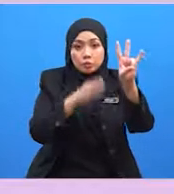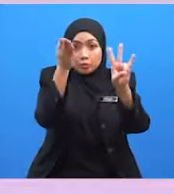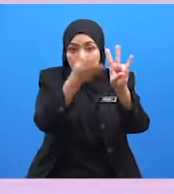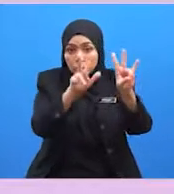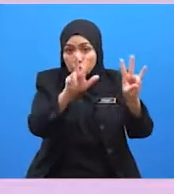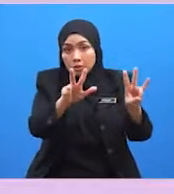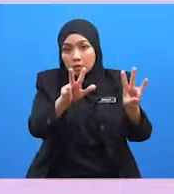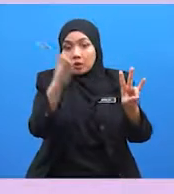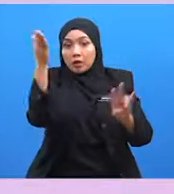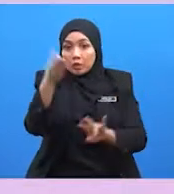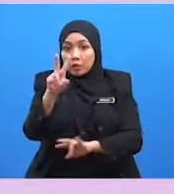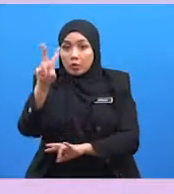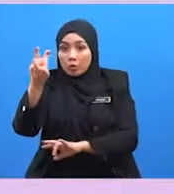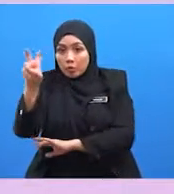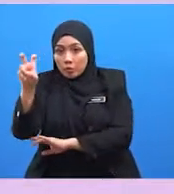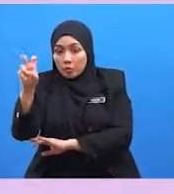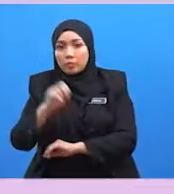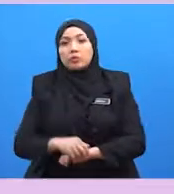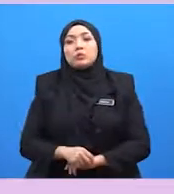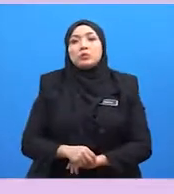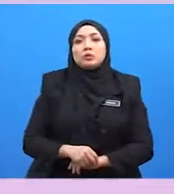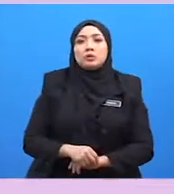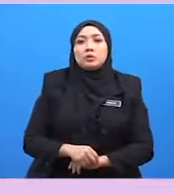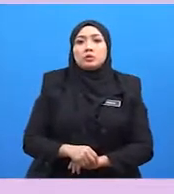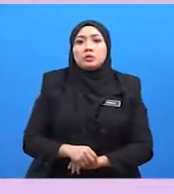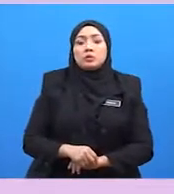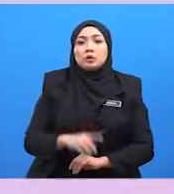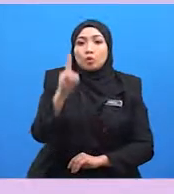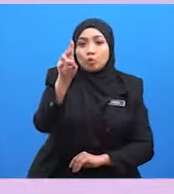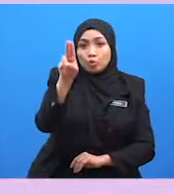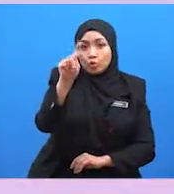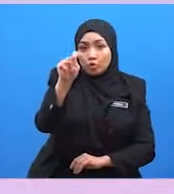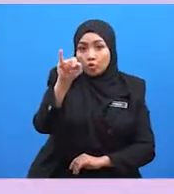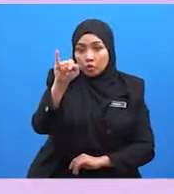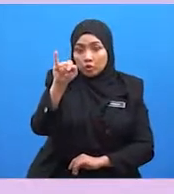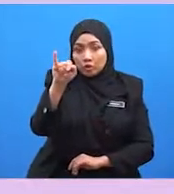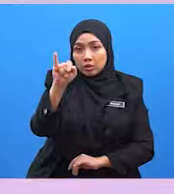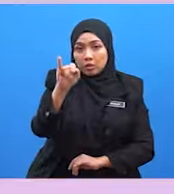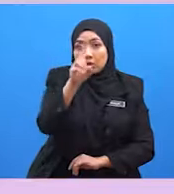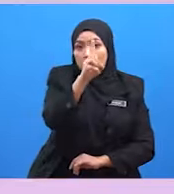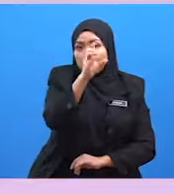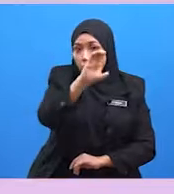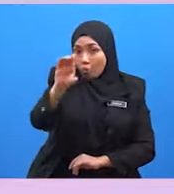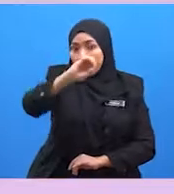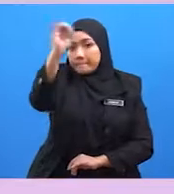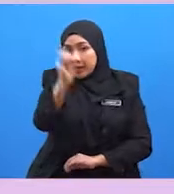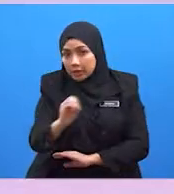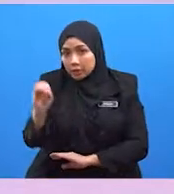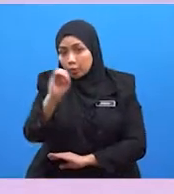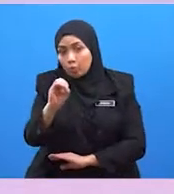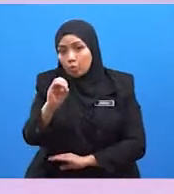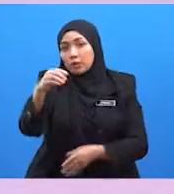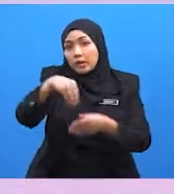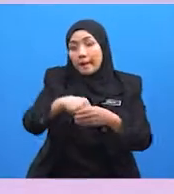menyatakan pengecualian duti 100% ke atas perjanjian penstrukturan